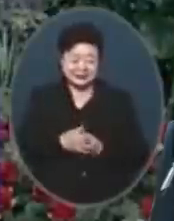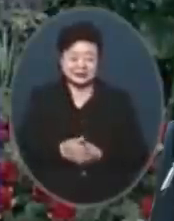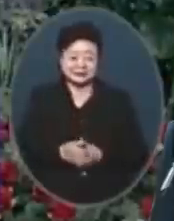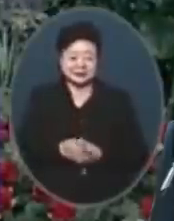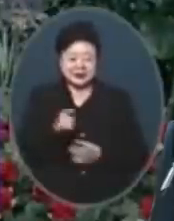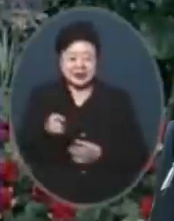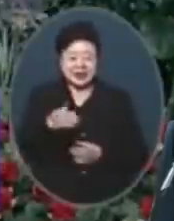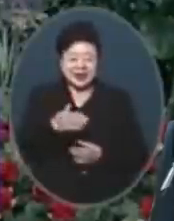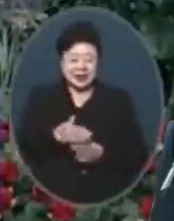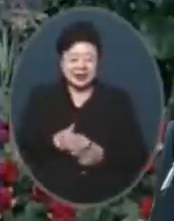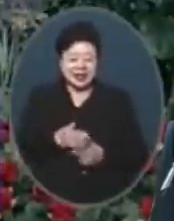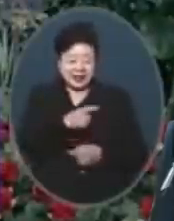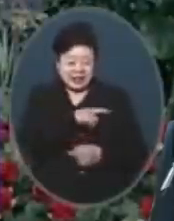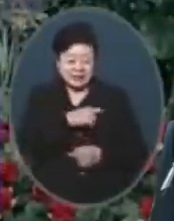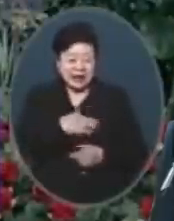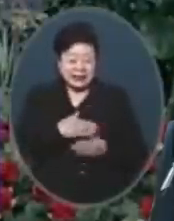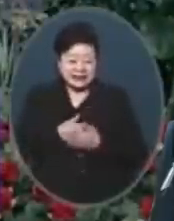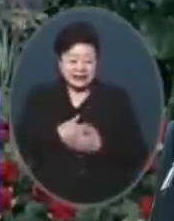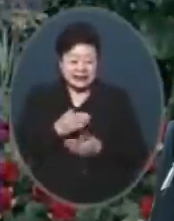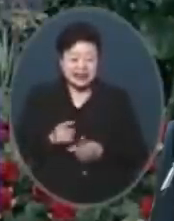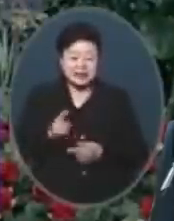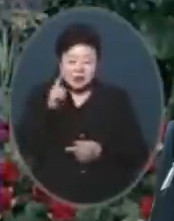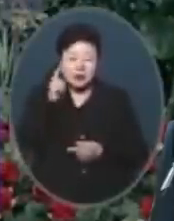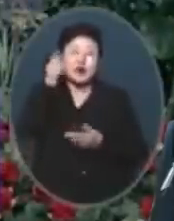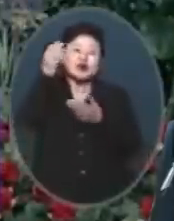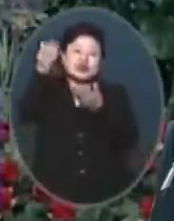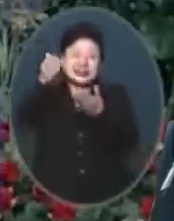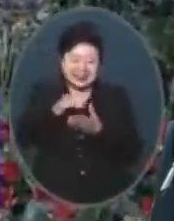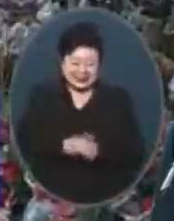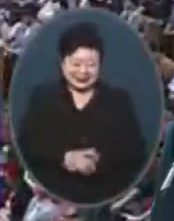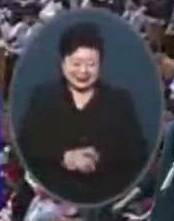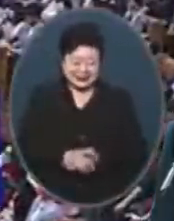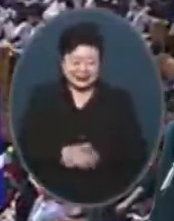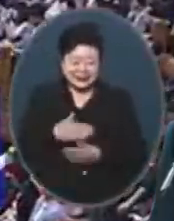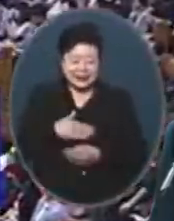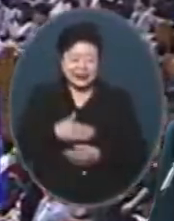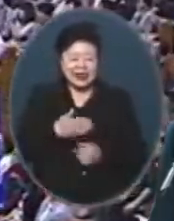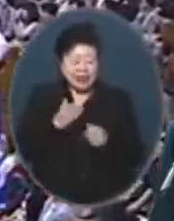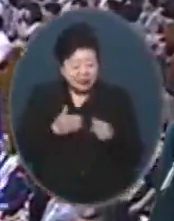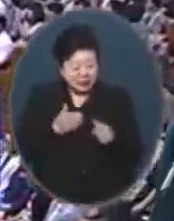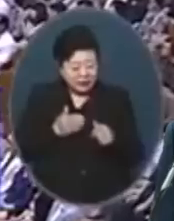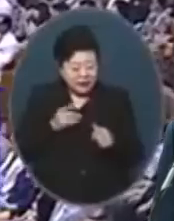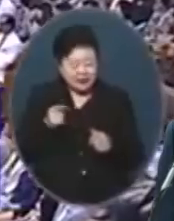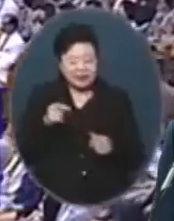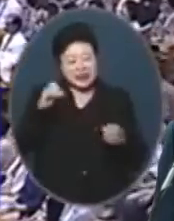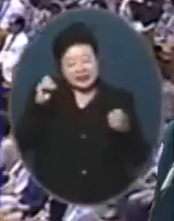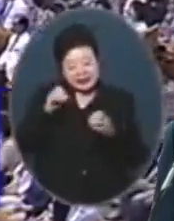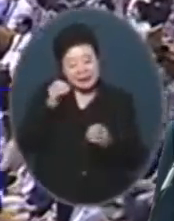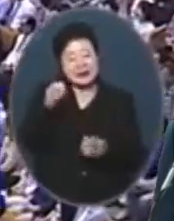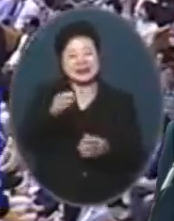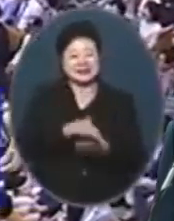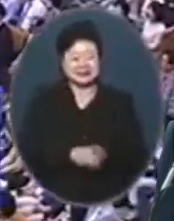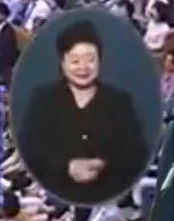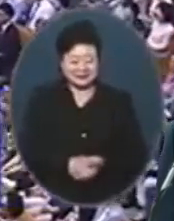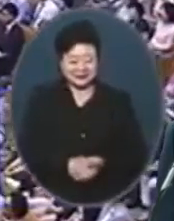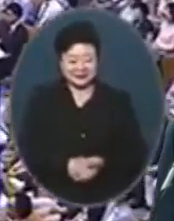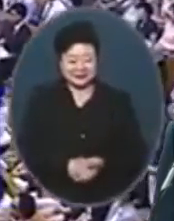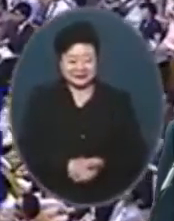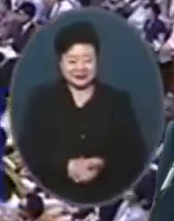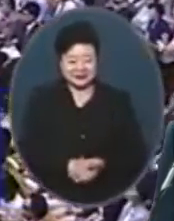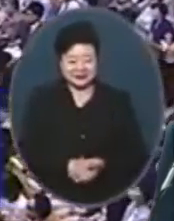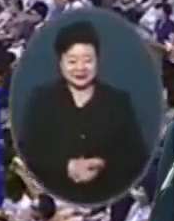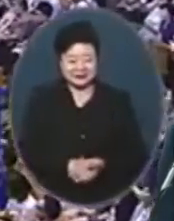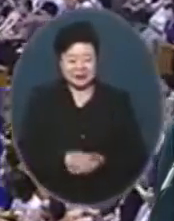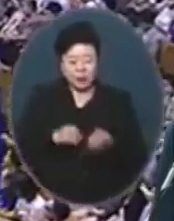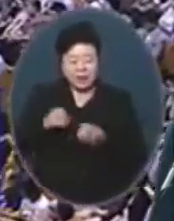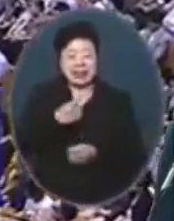그가 내 이름을 안즉 내가 그를 높이리라 그가 내게 간구하리니 내가 그에게 응답하리